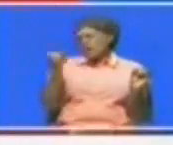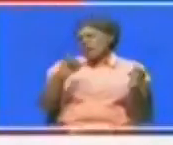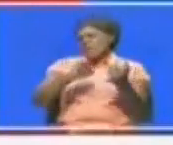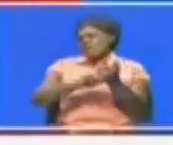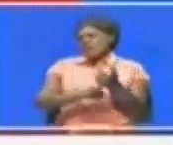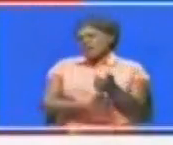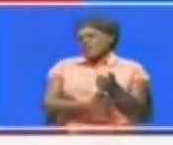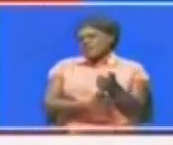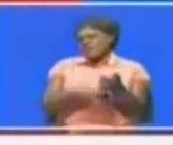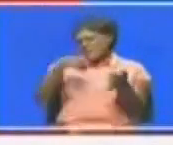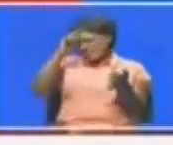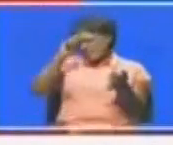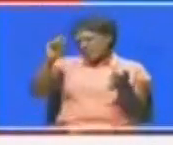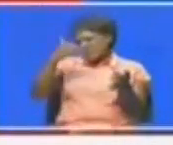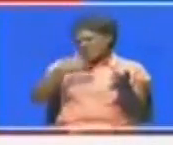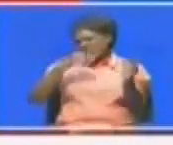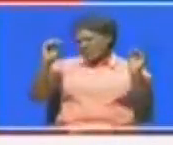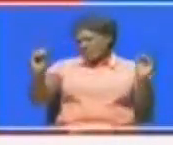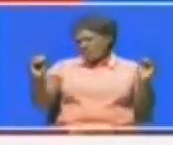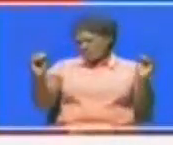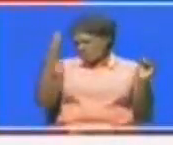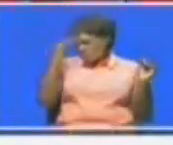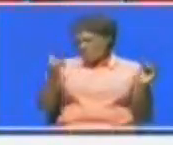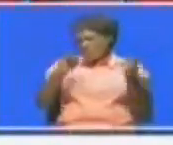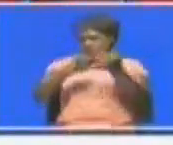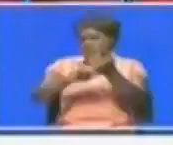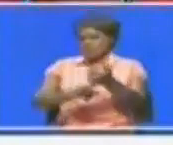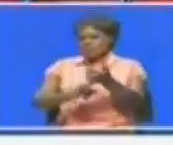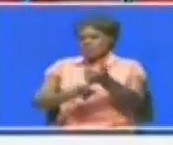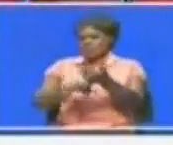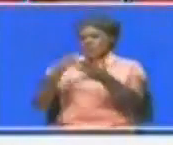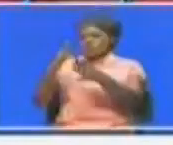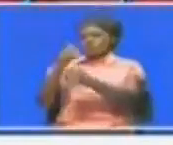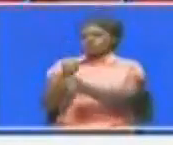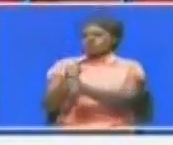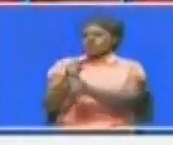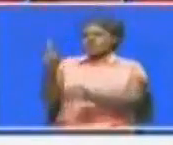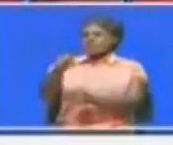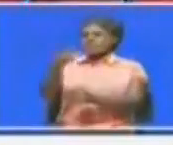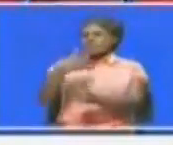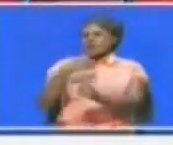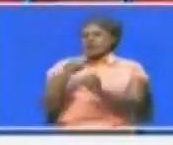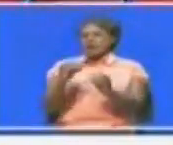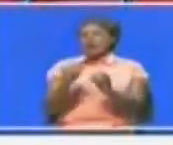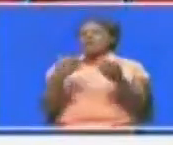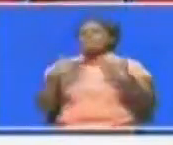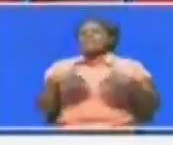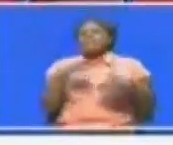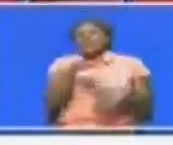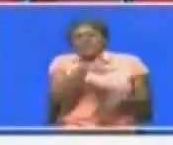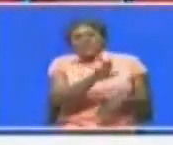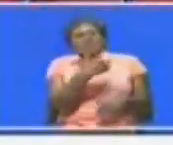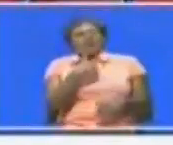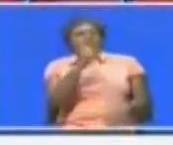hizi hasa haziheshimiki? Unajua ndoa ni institution kilobi. Ndoa haina makosa. Wanandoa ndio wako na